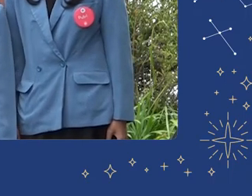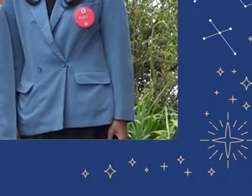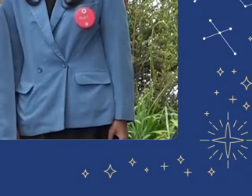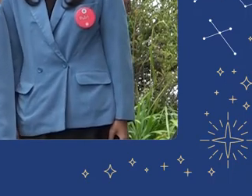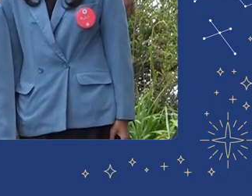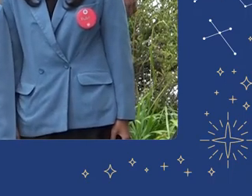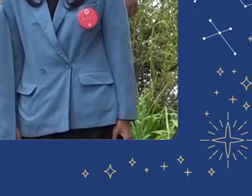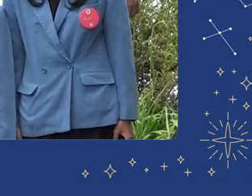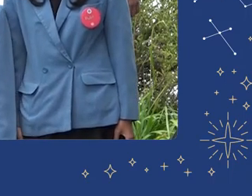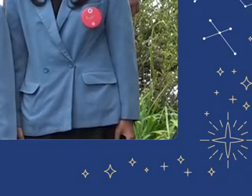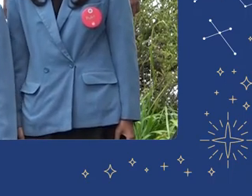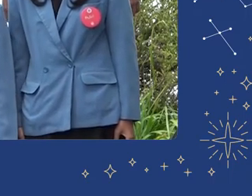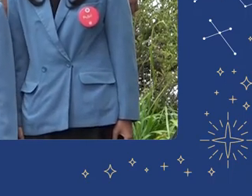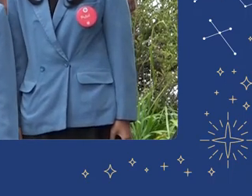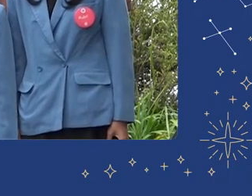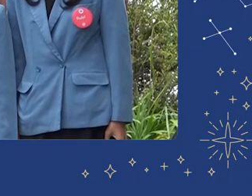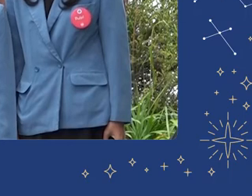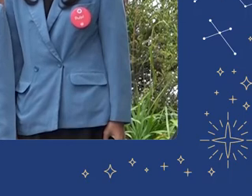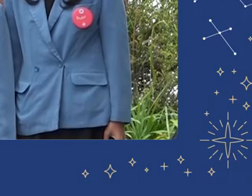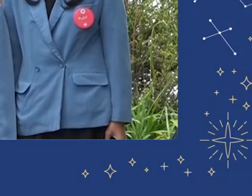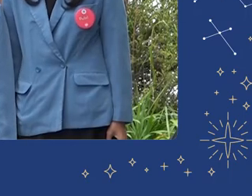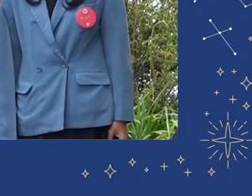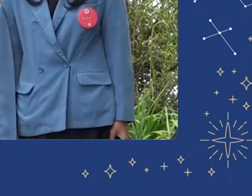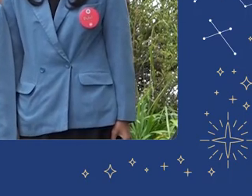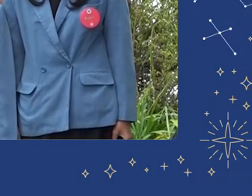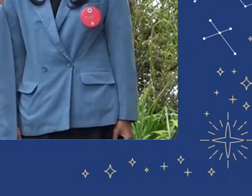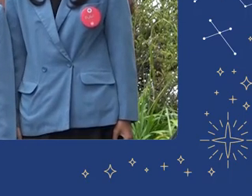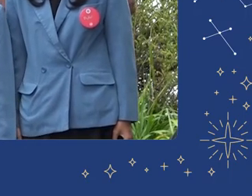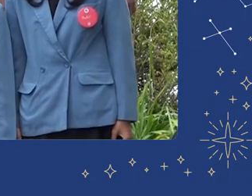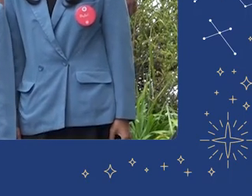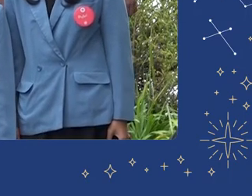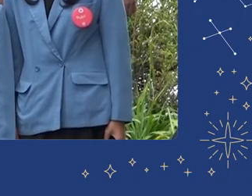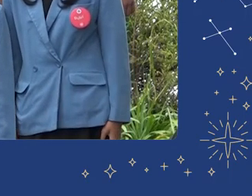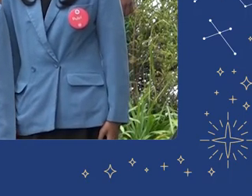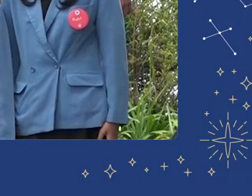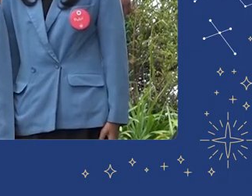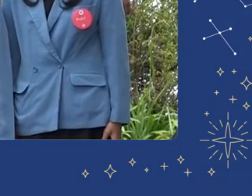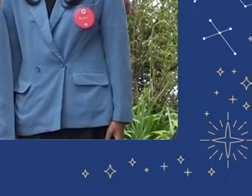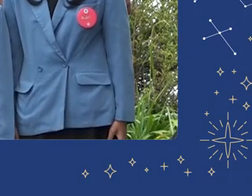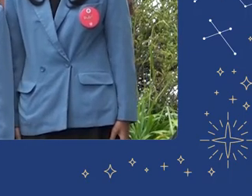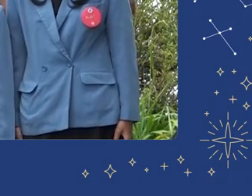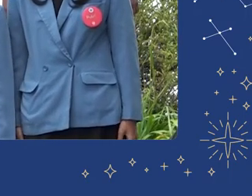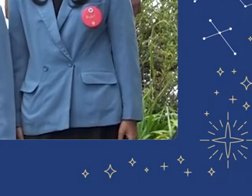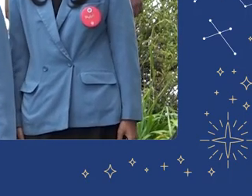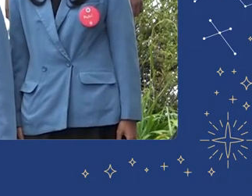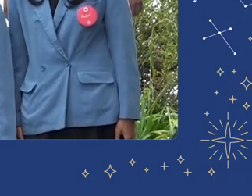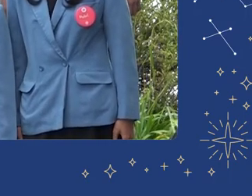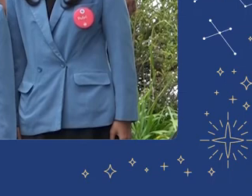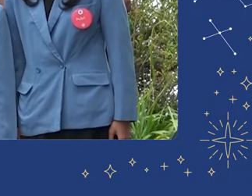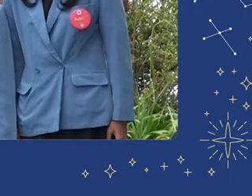marilah kita bersyuri semua berkata dalam hidup ini kita bahagia